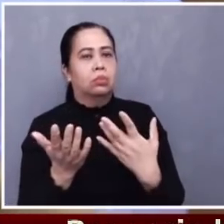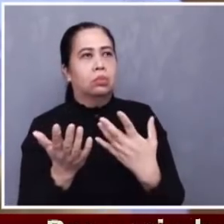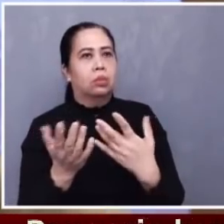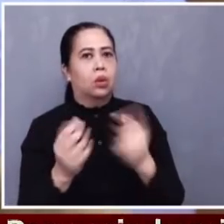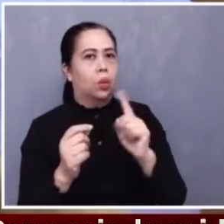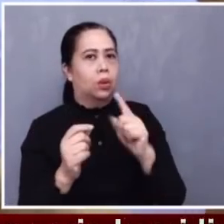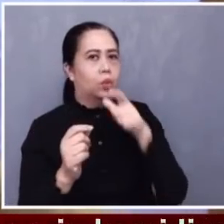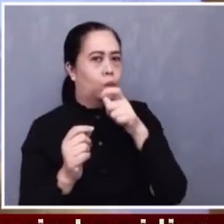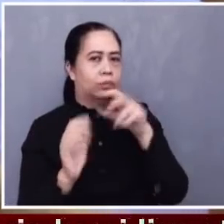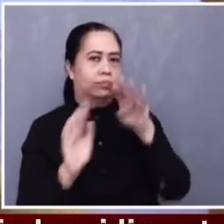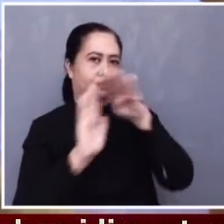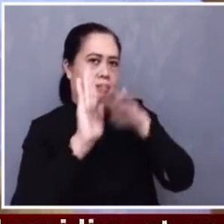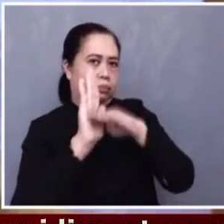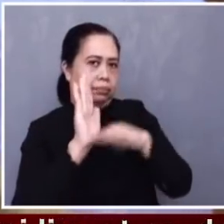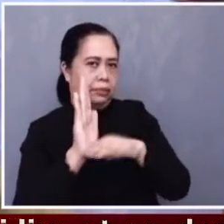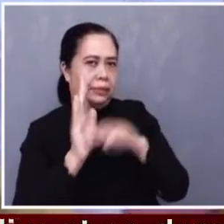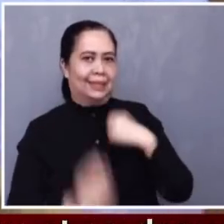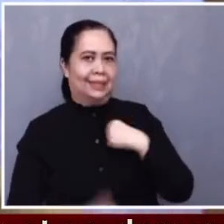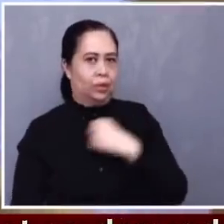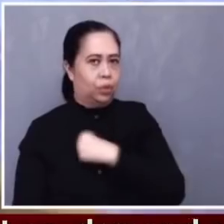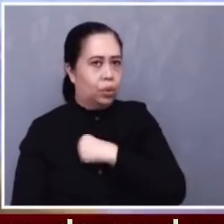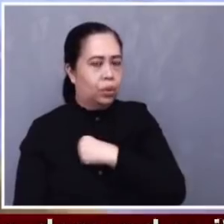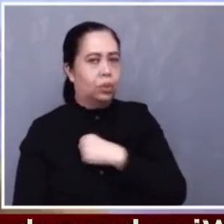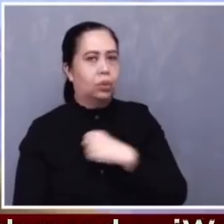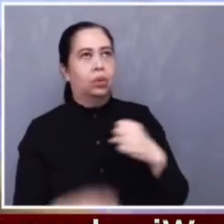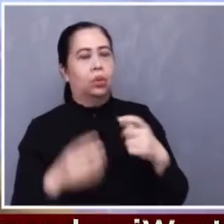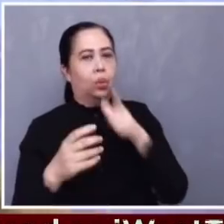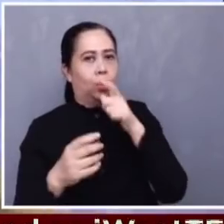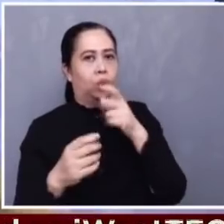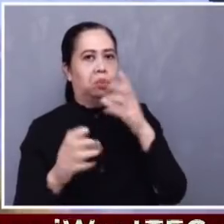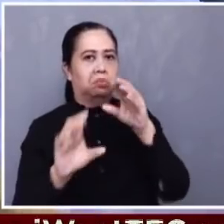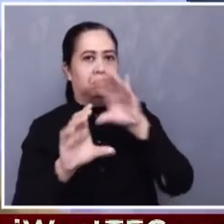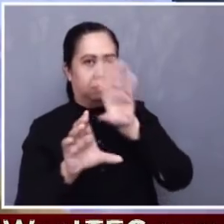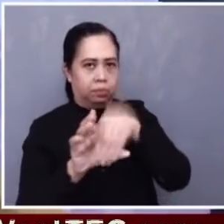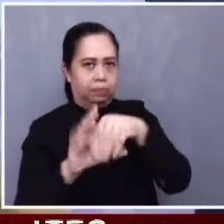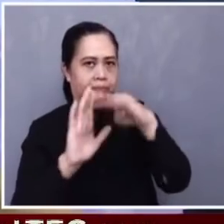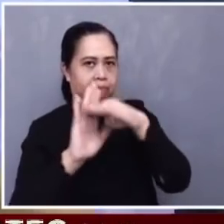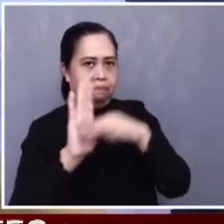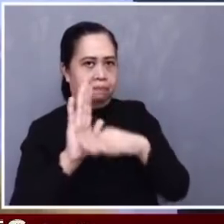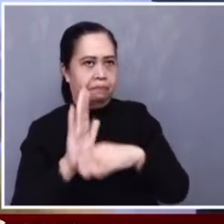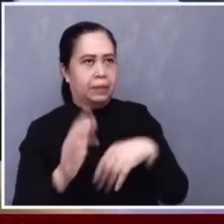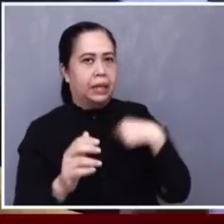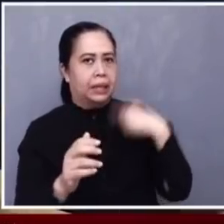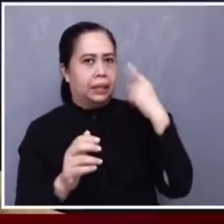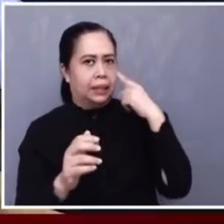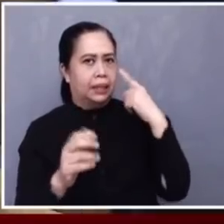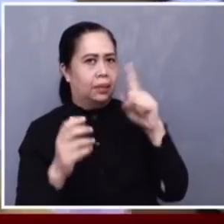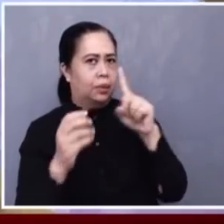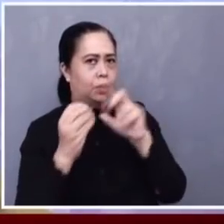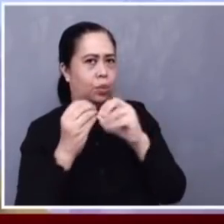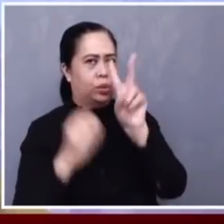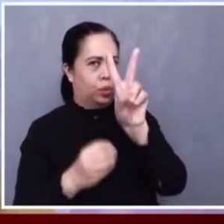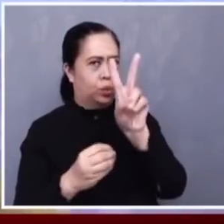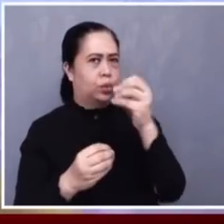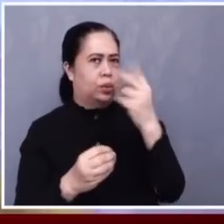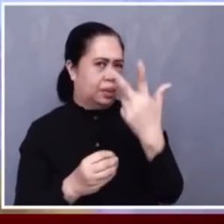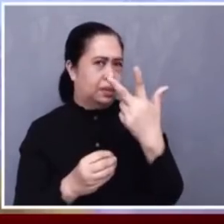senatoriables, yung mga maaaring pumasok pa. I think meron pang dalawa o tatlo na